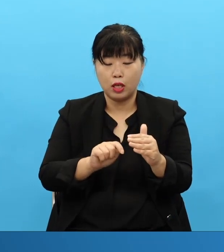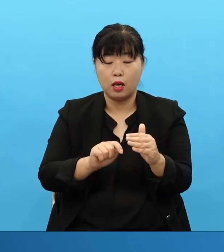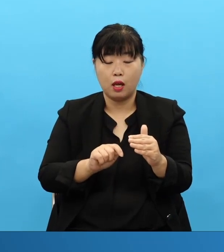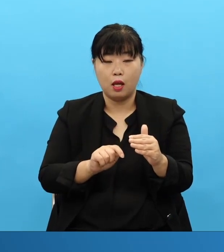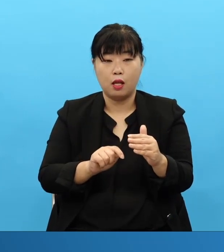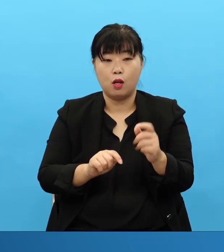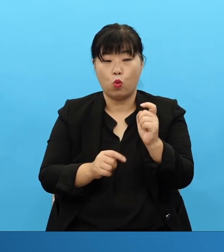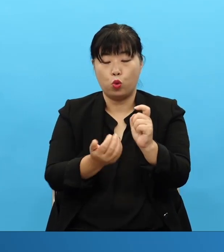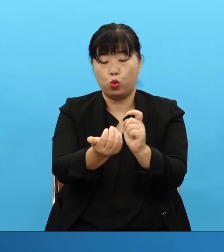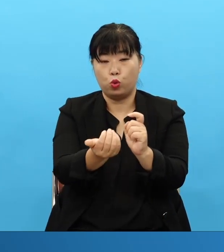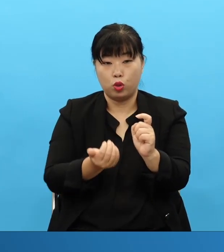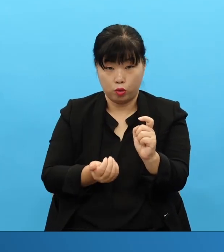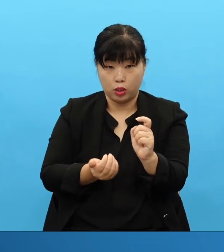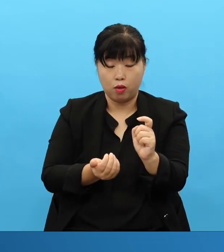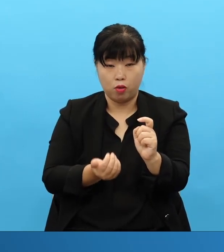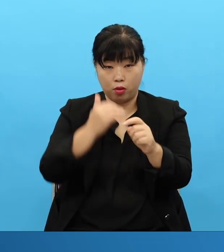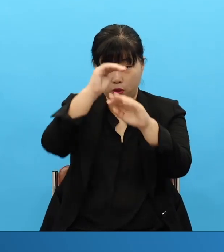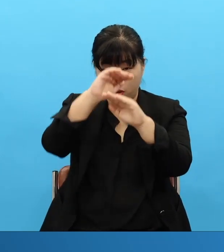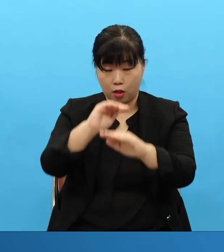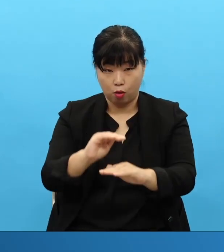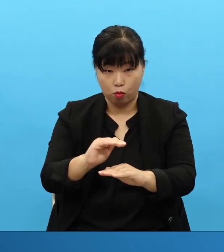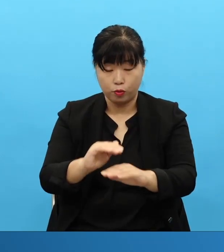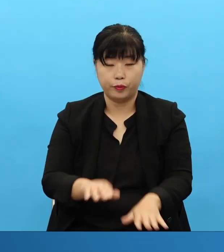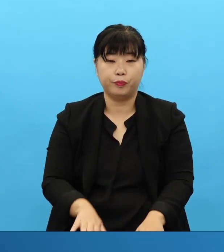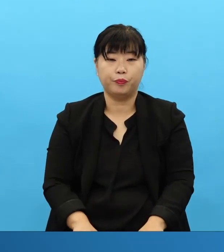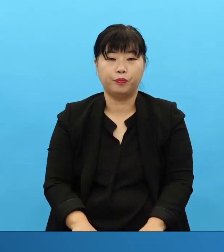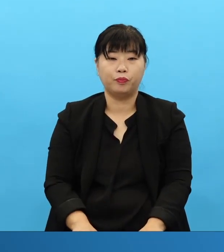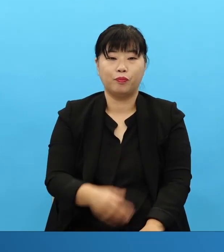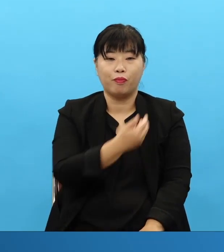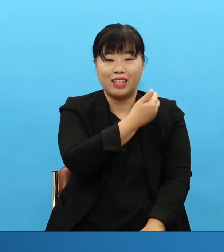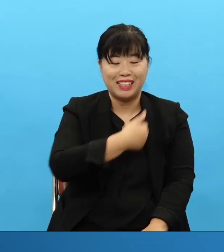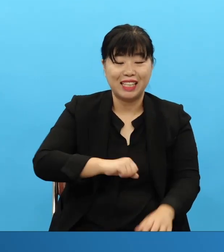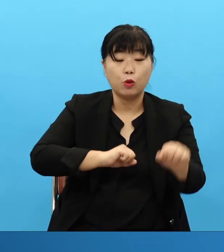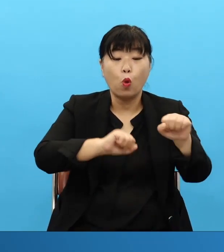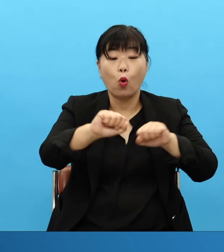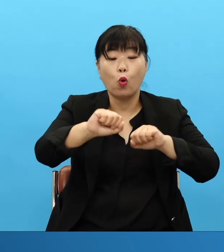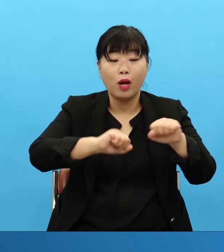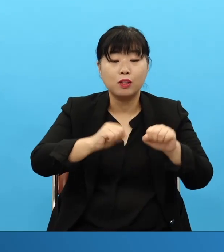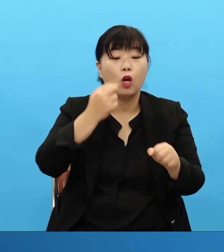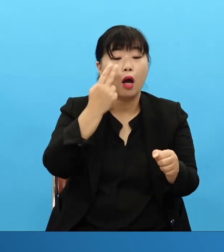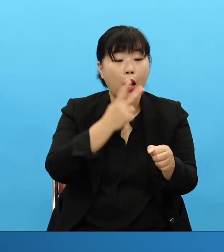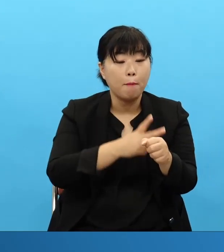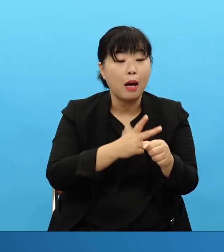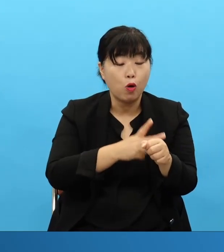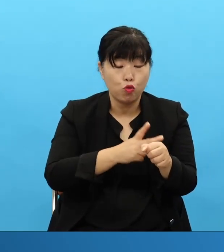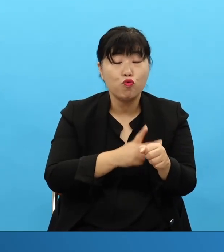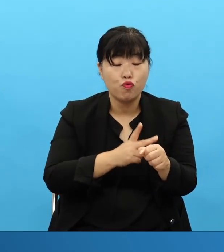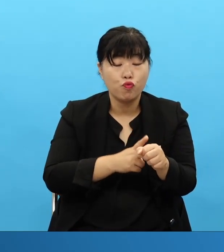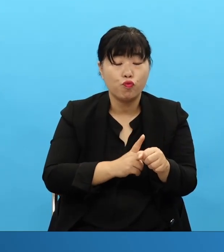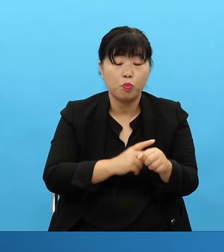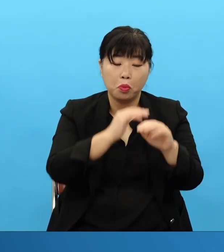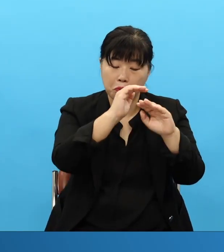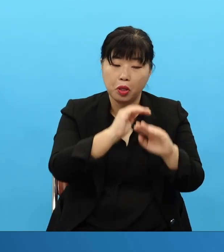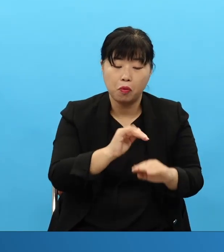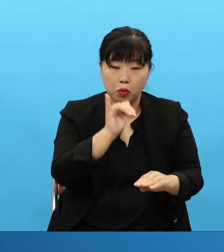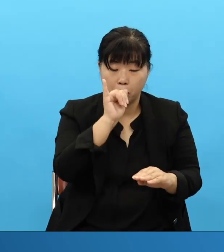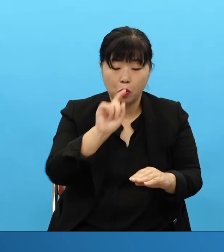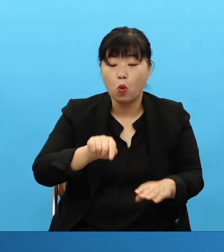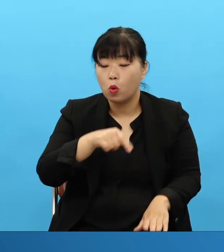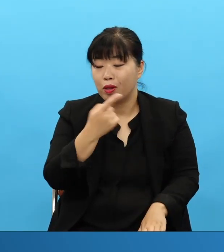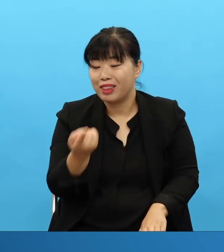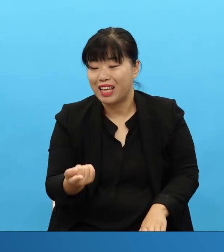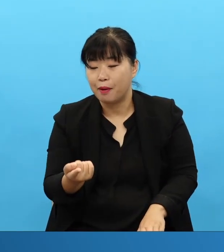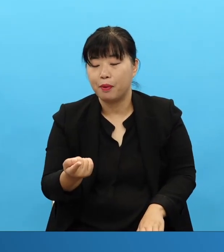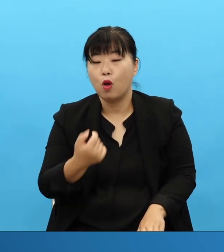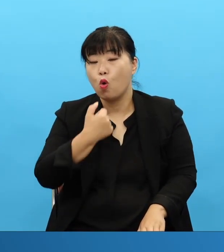사도행전은 사도들이 움직이는 모든 것을 기록했는데 그 뭐 바울 얘기도 나옵니다. 그러나 사도행전 다음에 바로 나오는